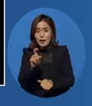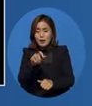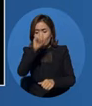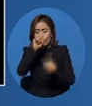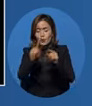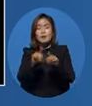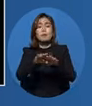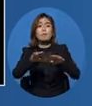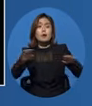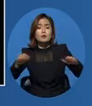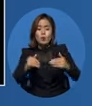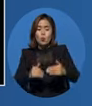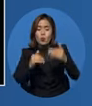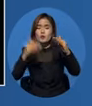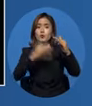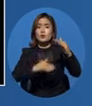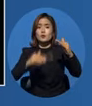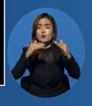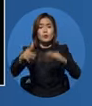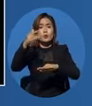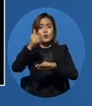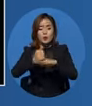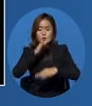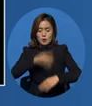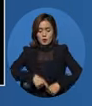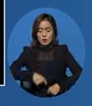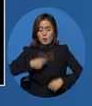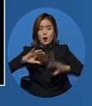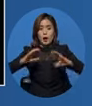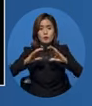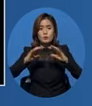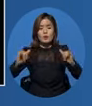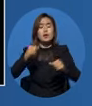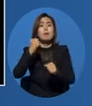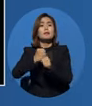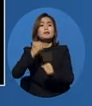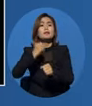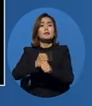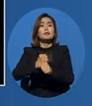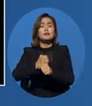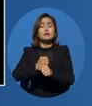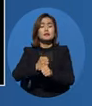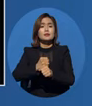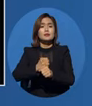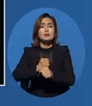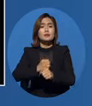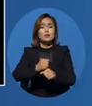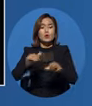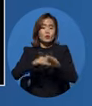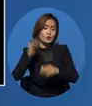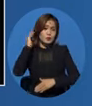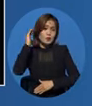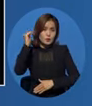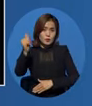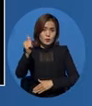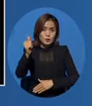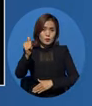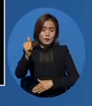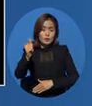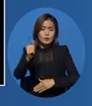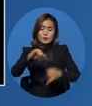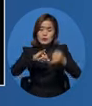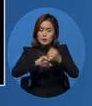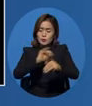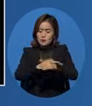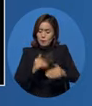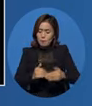과정은 공정하고 결과는 정의로운 대한민국을 막이 만들겠다는 문재인 대통령 원칙을 우리 민주당이 제대로 시행하고